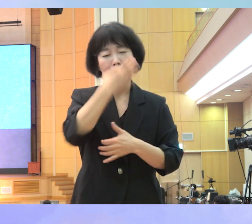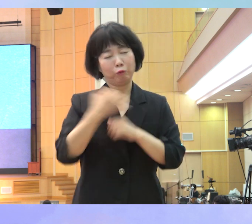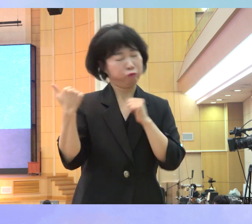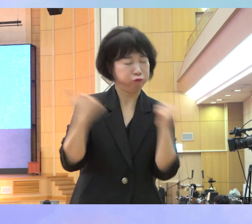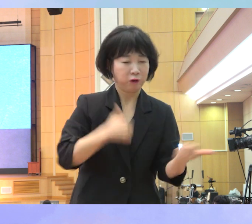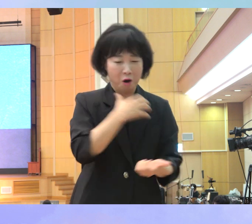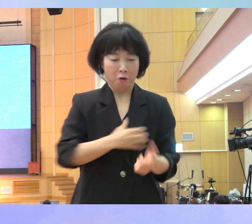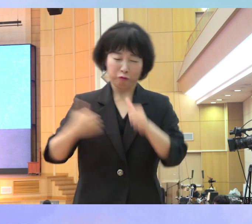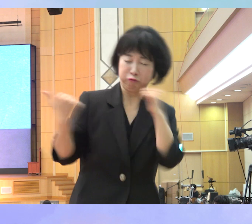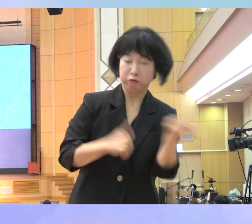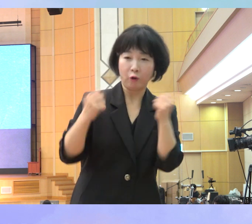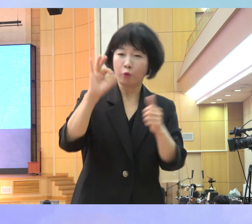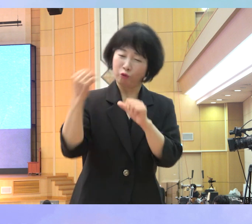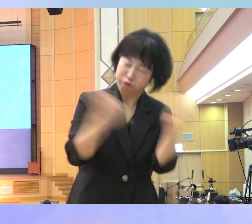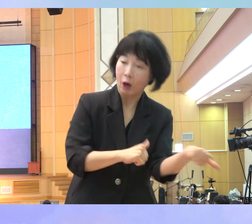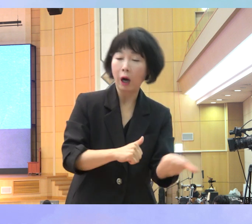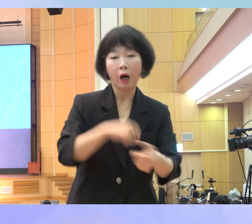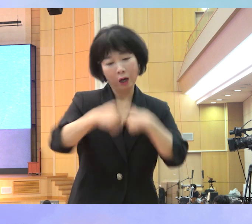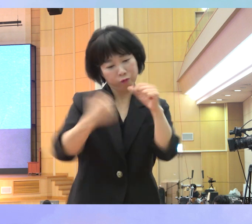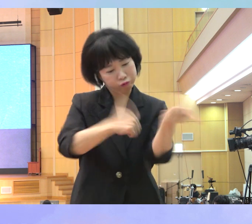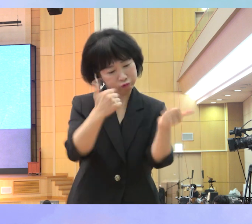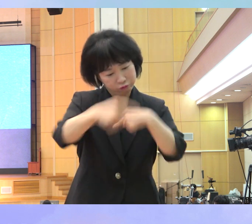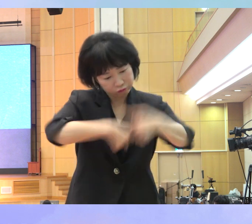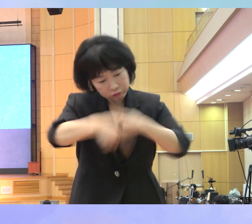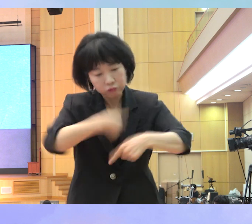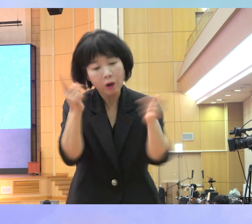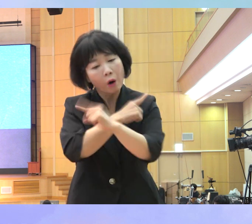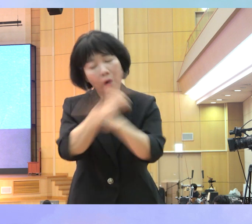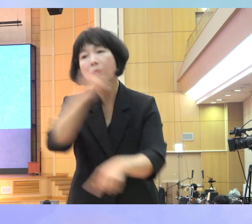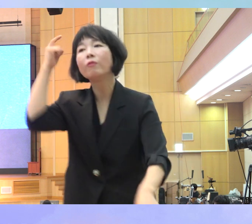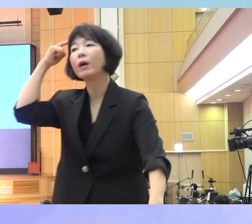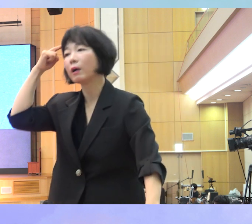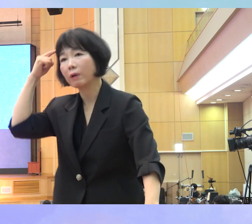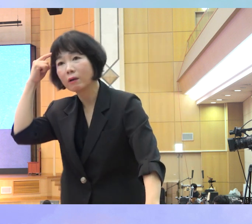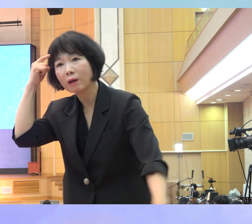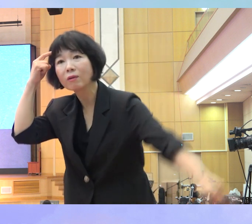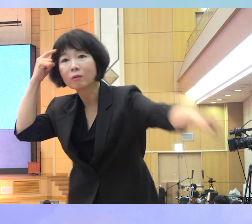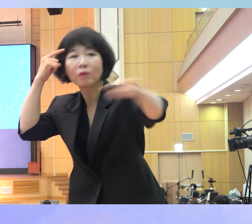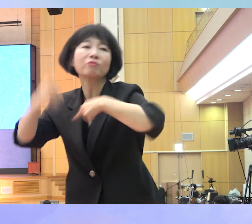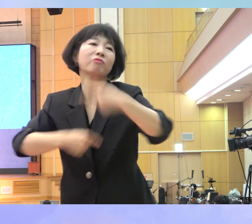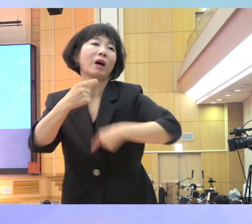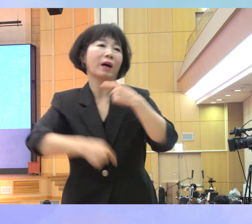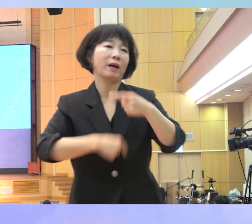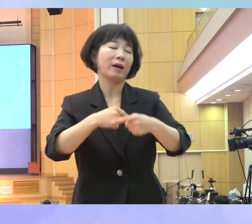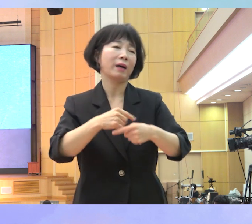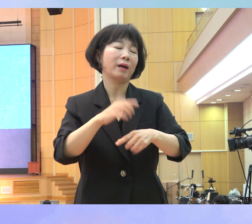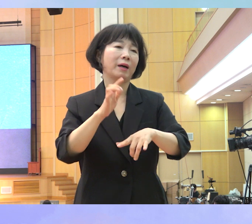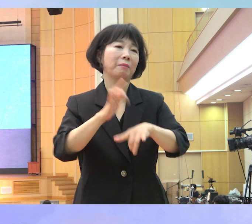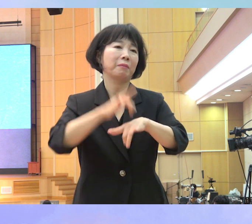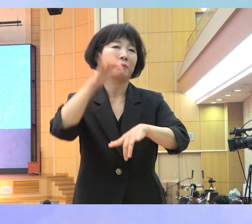죽겠다, 정말 내 인생은 왜 이렇게 꼬일 대로 꼬였나 모르겠다.